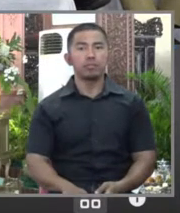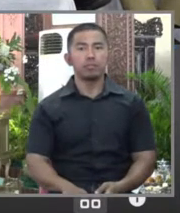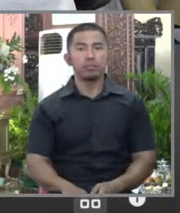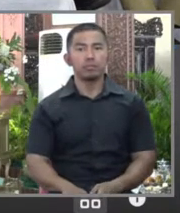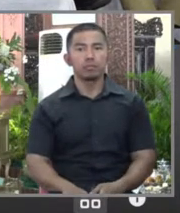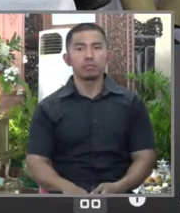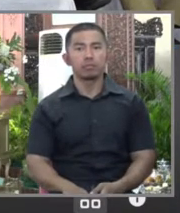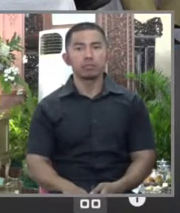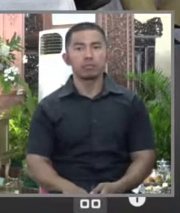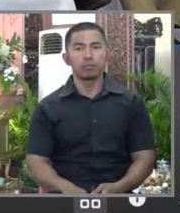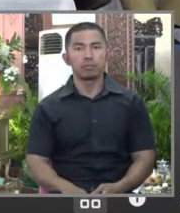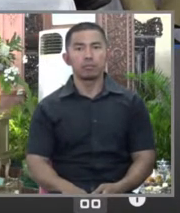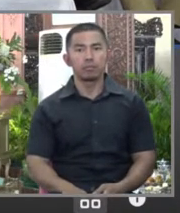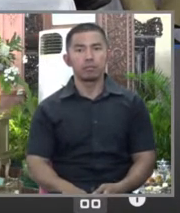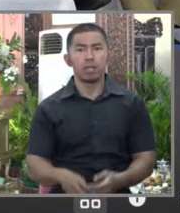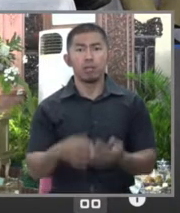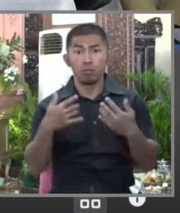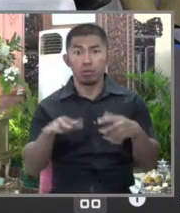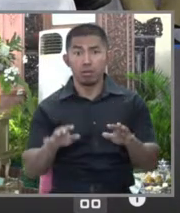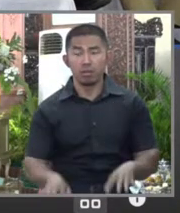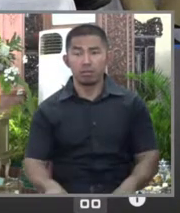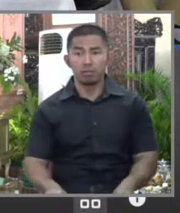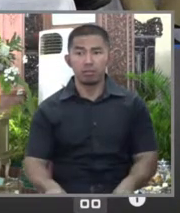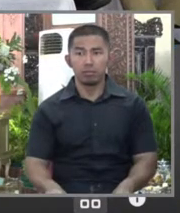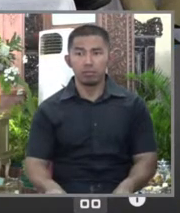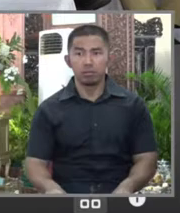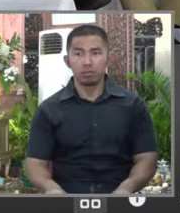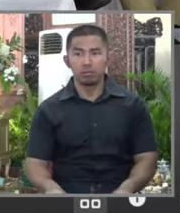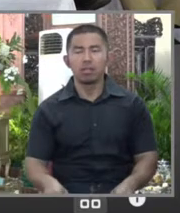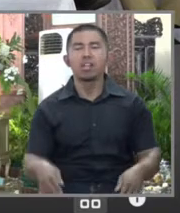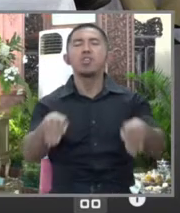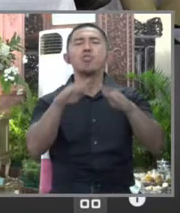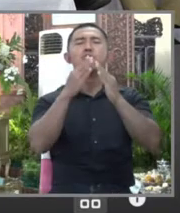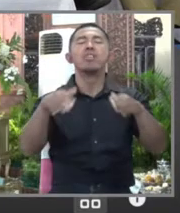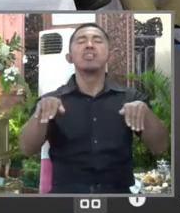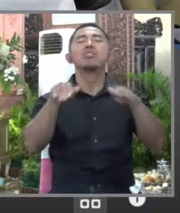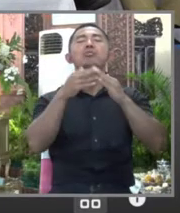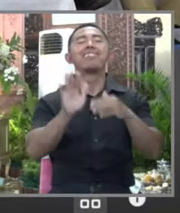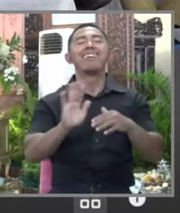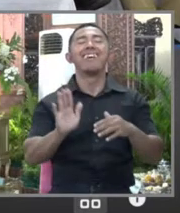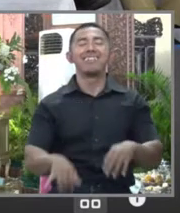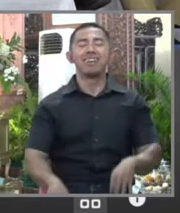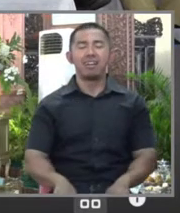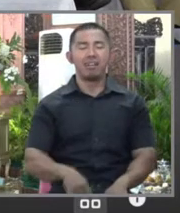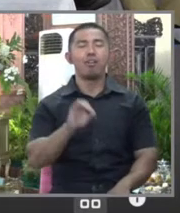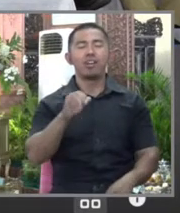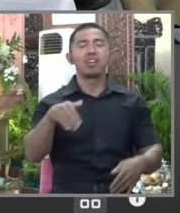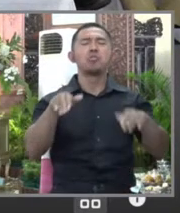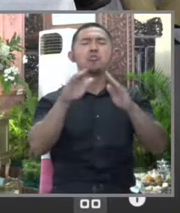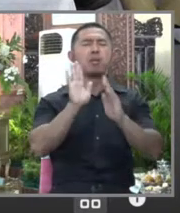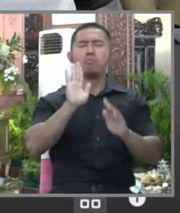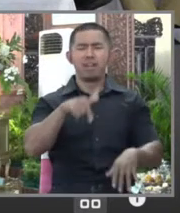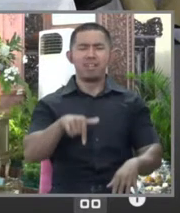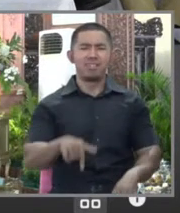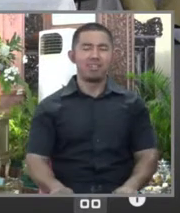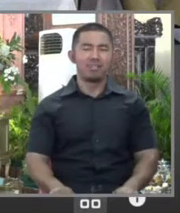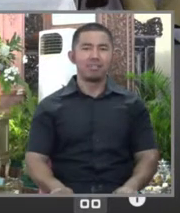Iya. Lah iya wis rampung toh? Gedungnya, Pak, gedungnya. Oh, gedungnya. Nggih, gedungnya belum ada.